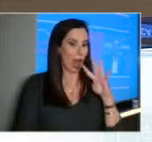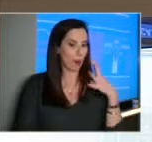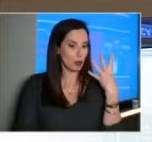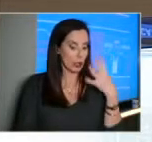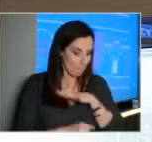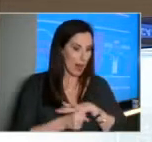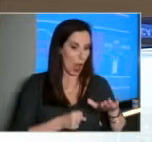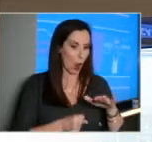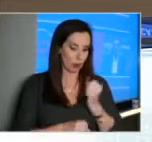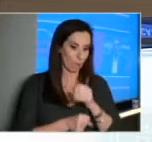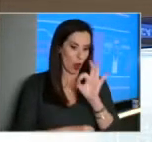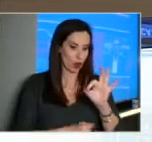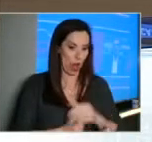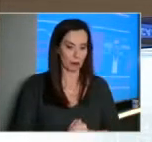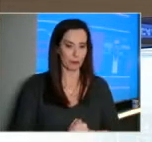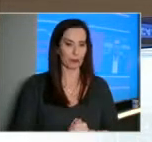מלאות?